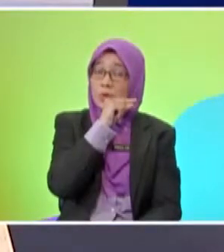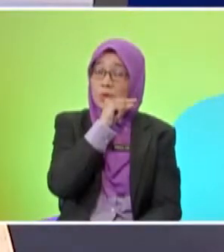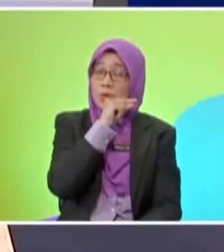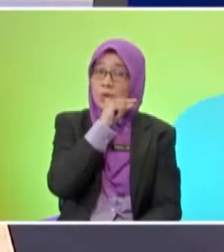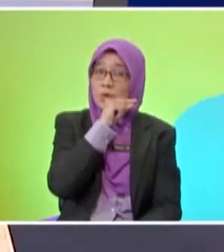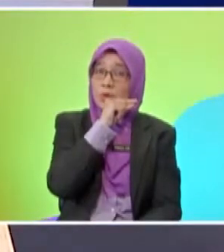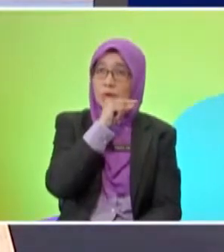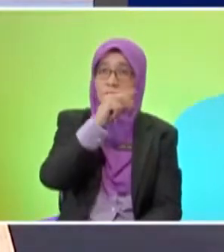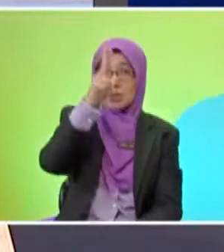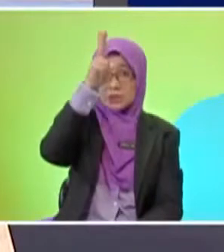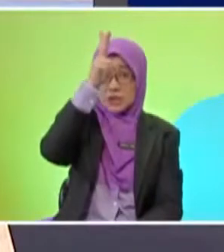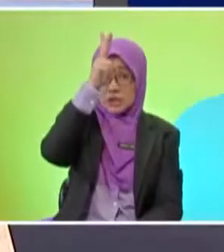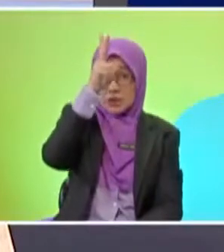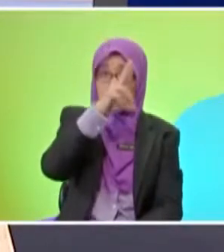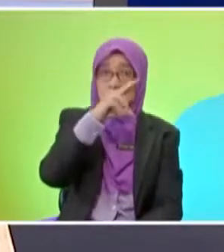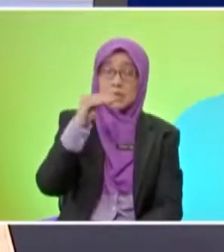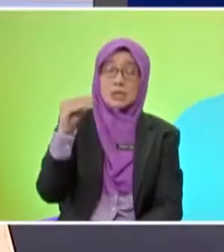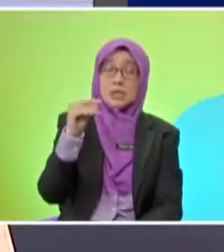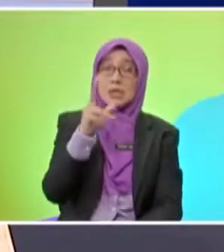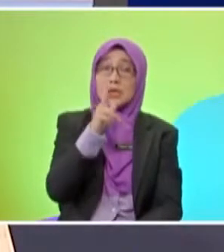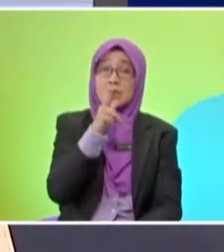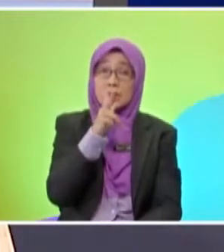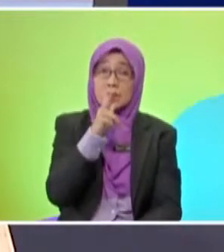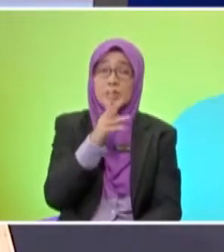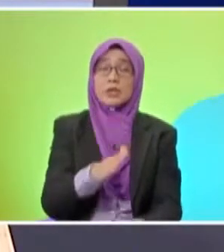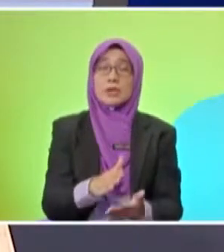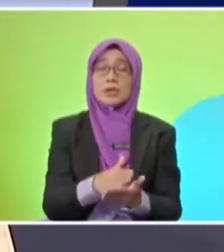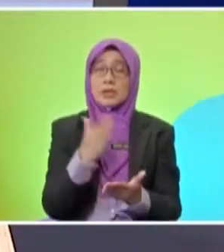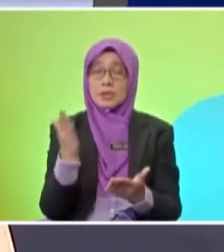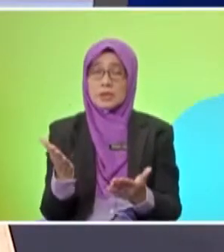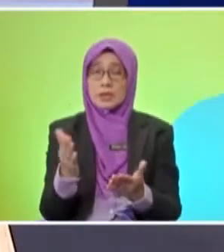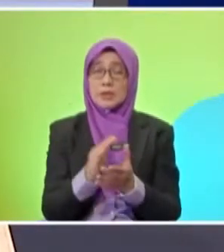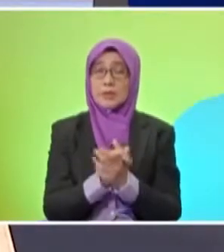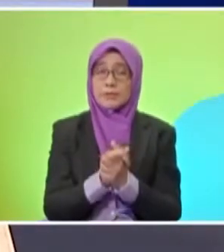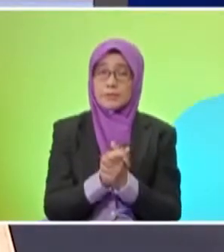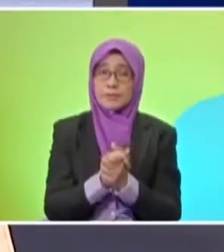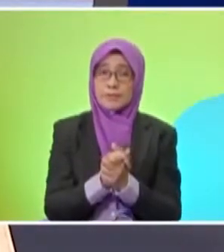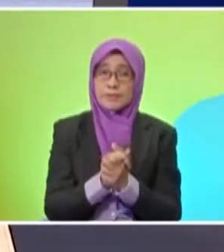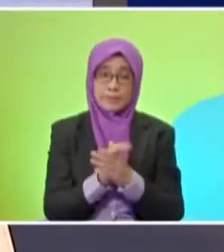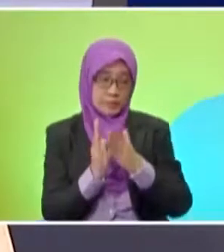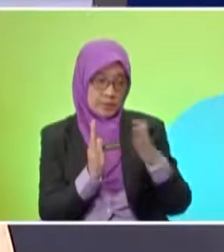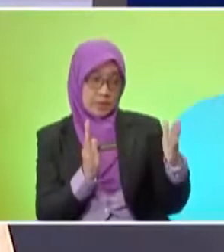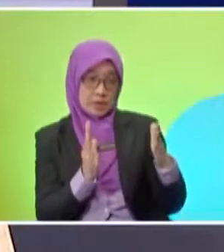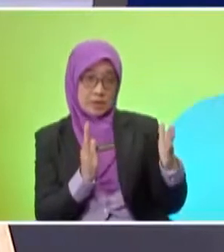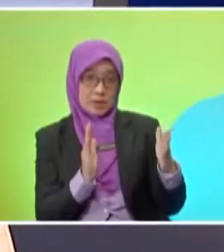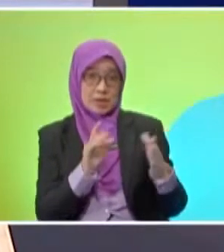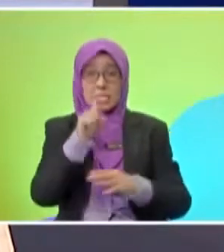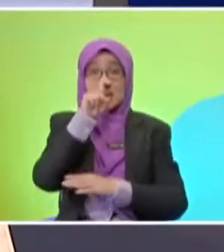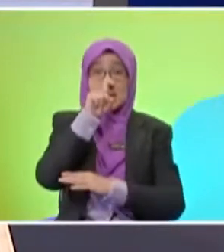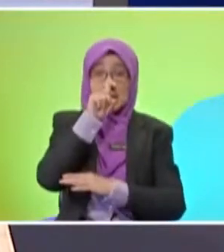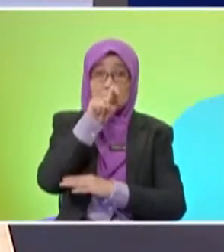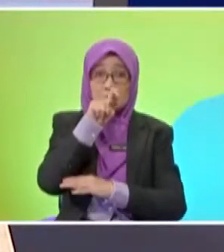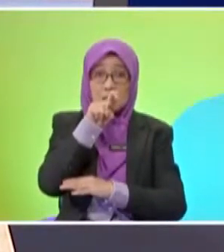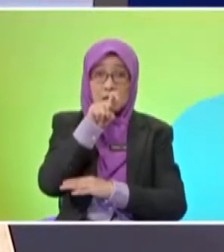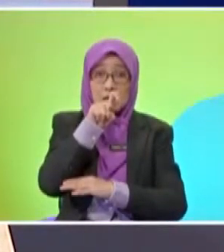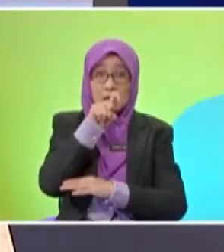oke Banyak hal yang gambas terus nih yang sebelah seterusnya di sebelah kiri event ada burung elang dengan